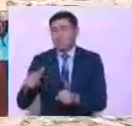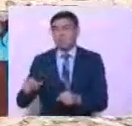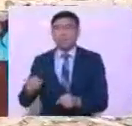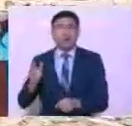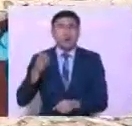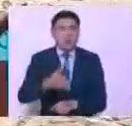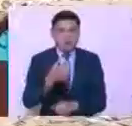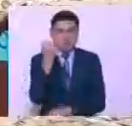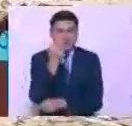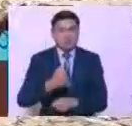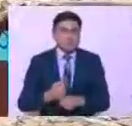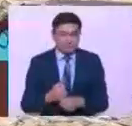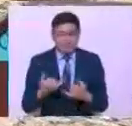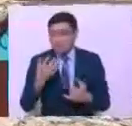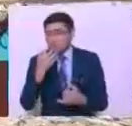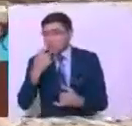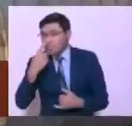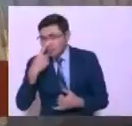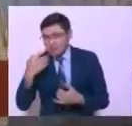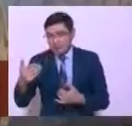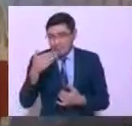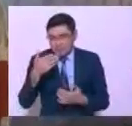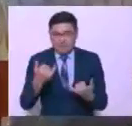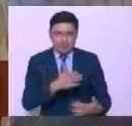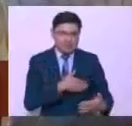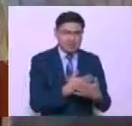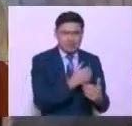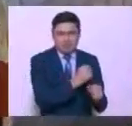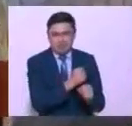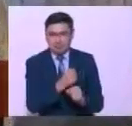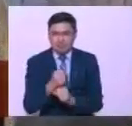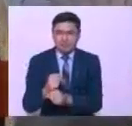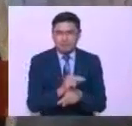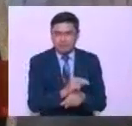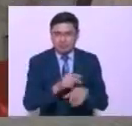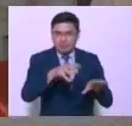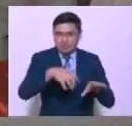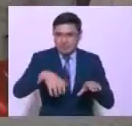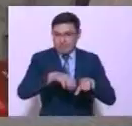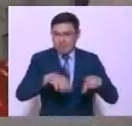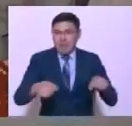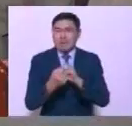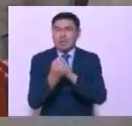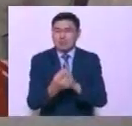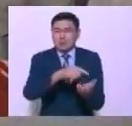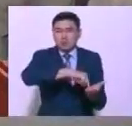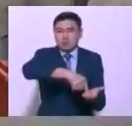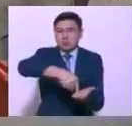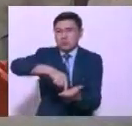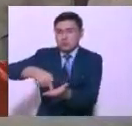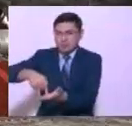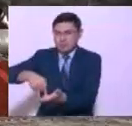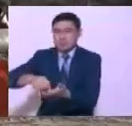үйлерге жылу беру маусымы жақындаған соң дамылсыз еңбек етуде. Қалада құбырларды қазып ауыстырып жатқан 11 участок бар. Ақтауда